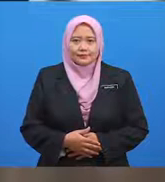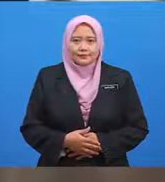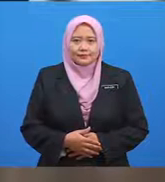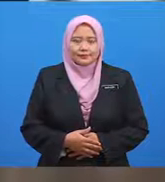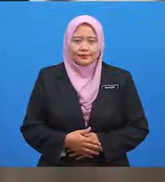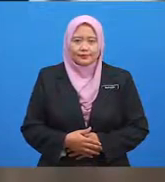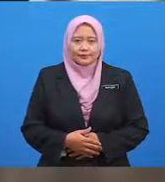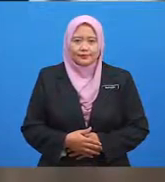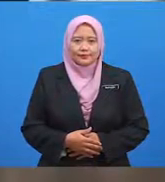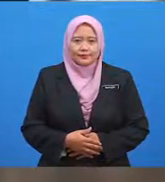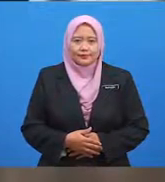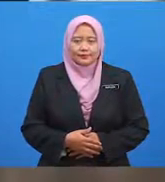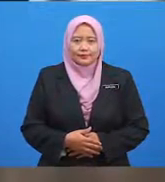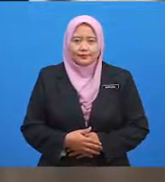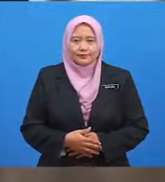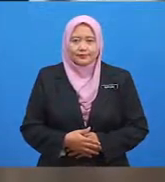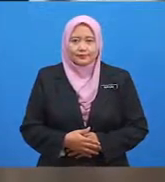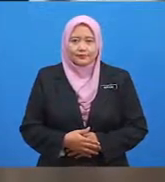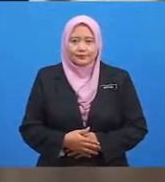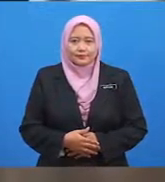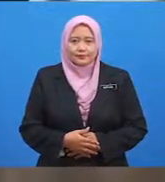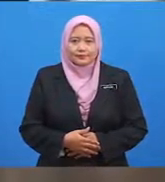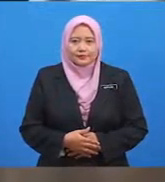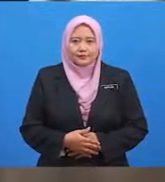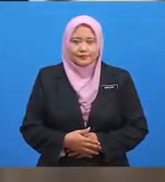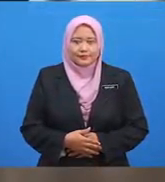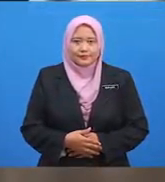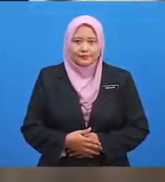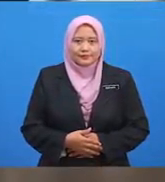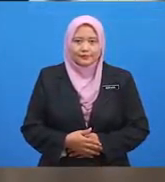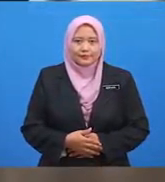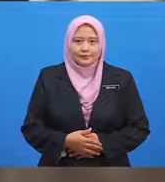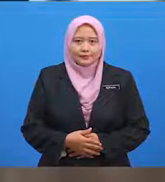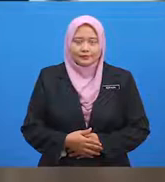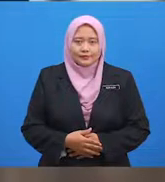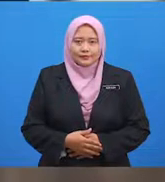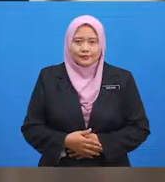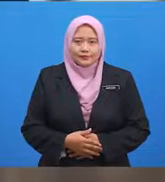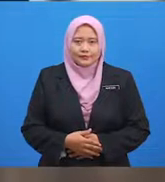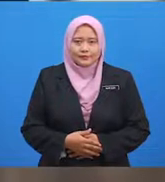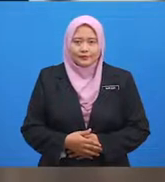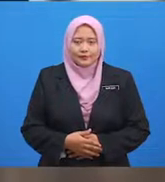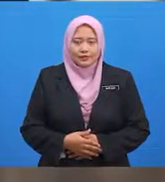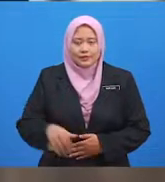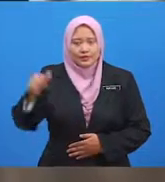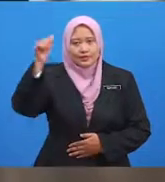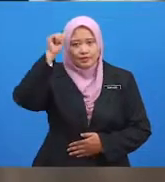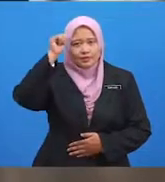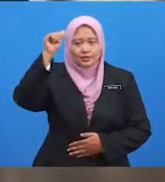Ambiya Iwal mursalin wa'ala alihi wa ashabihi ajma'in Amma ba'du